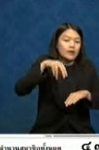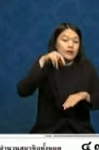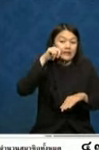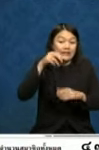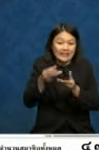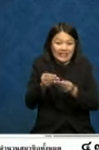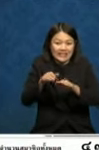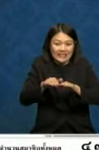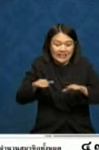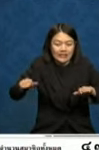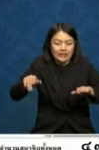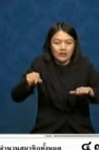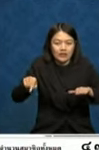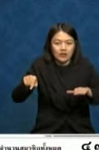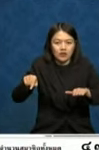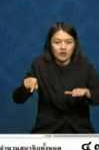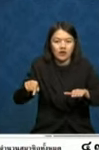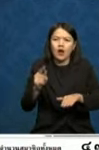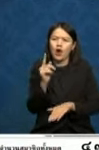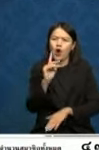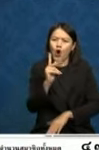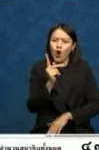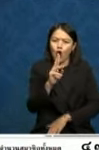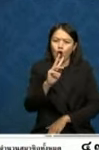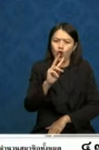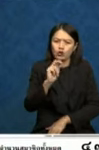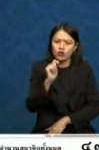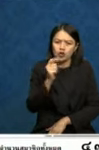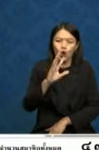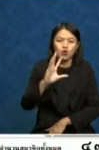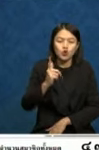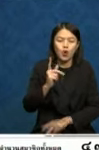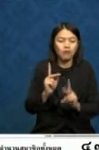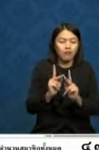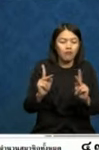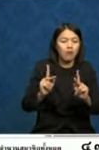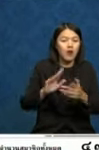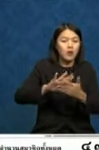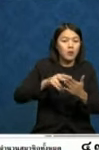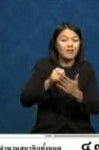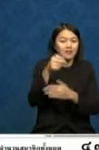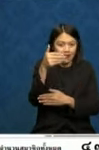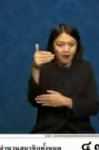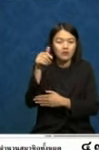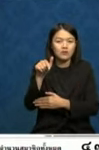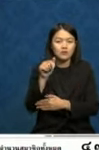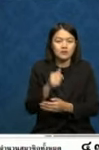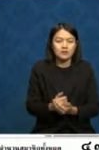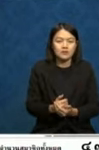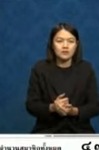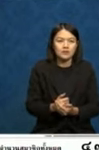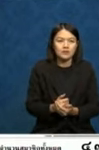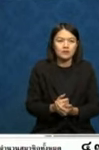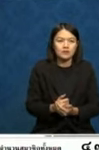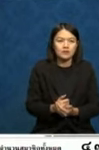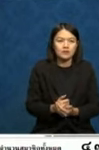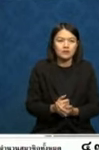อยู่ในกระบวนการคทช.หรือว่าคณะกรรมการนโยบายที่ดินแห่งชาติด้วยซึ่งจริงๆแล้วเนี่ย